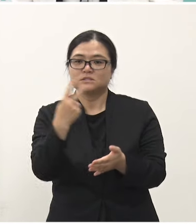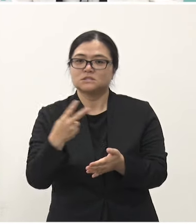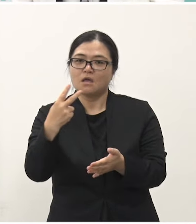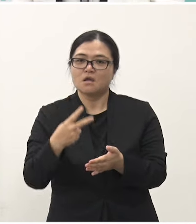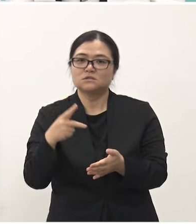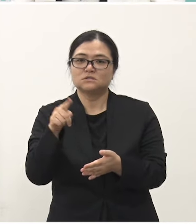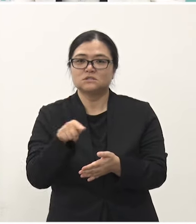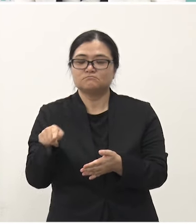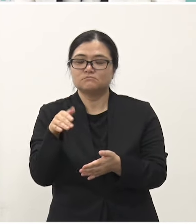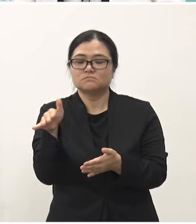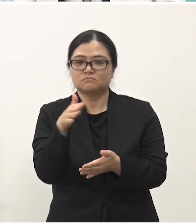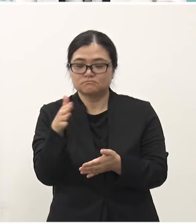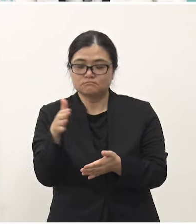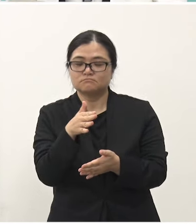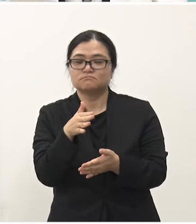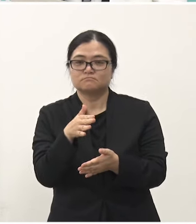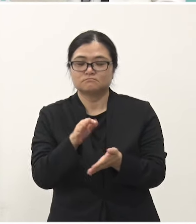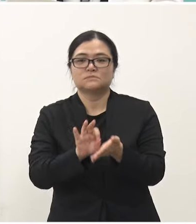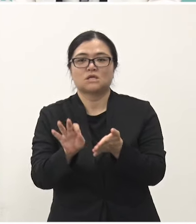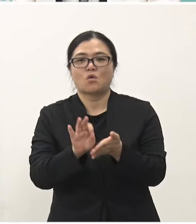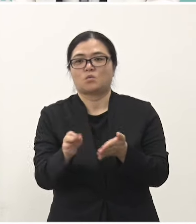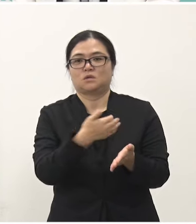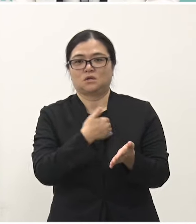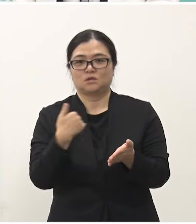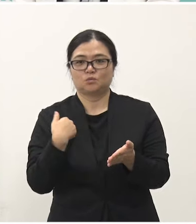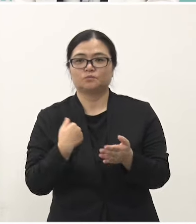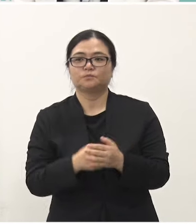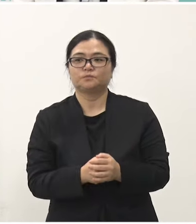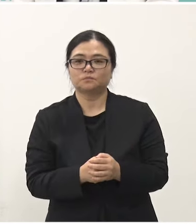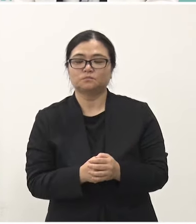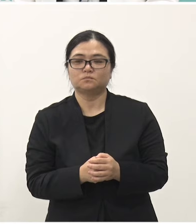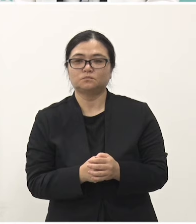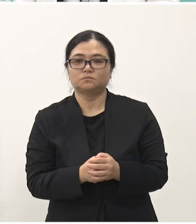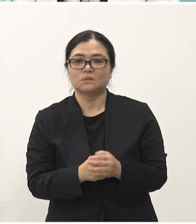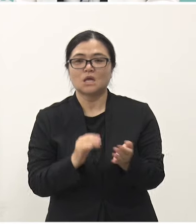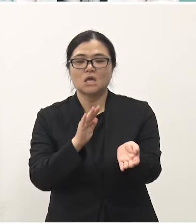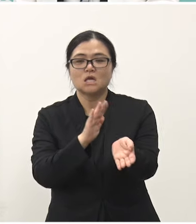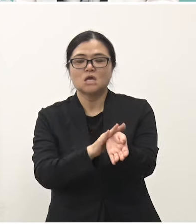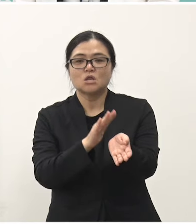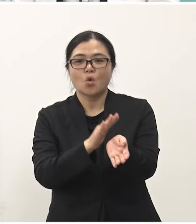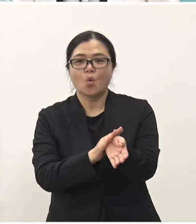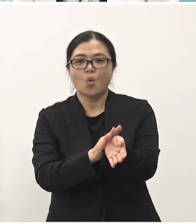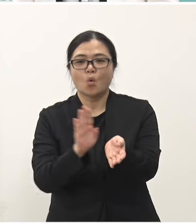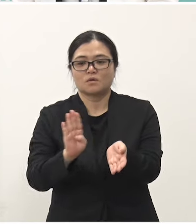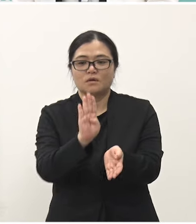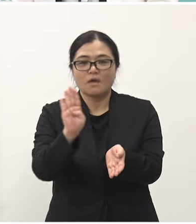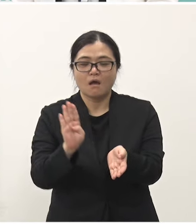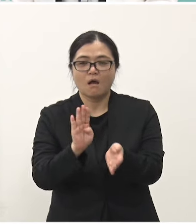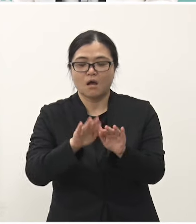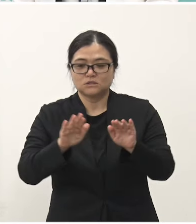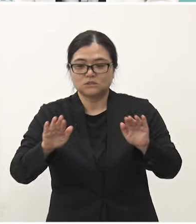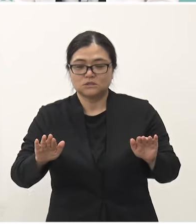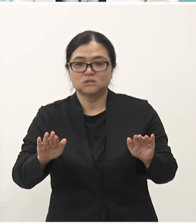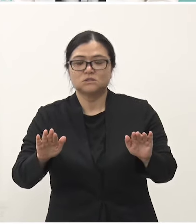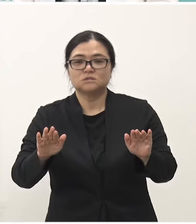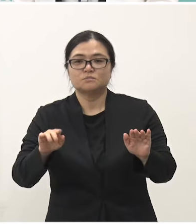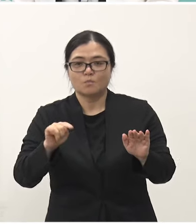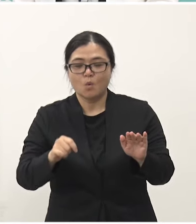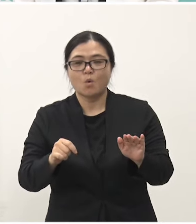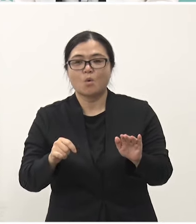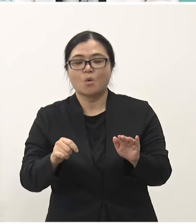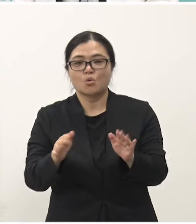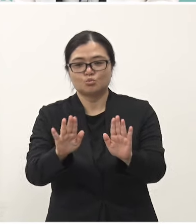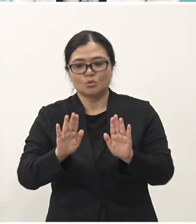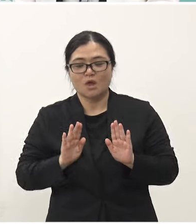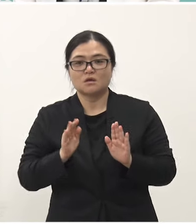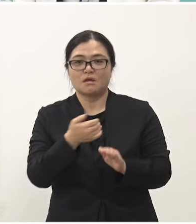ます大きな特徴としましては区内初の医療的味の受け入れが可能な病児保育室として調整を進めており